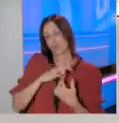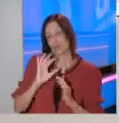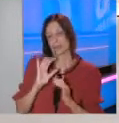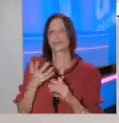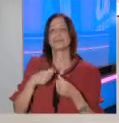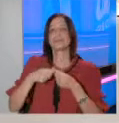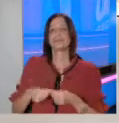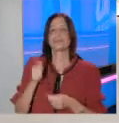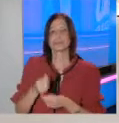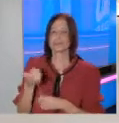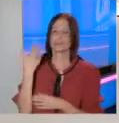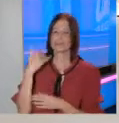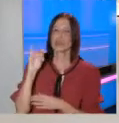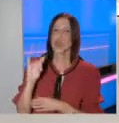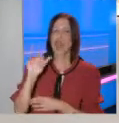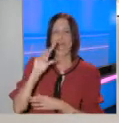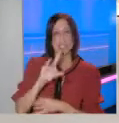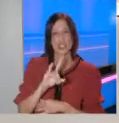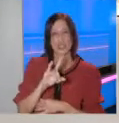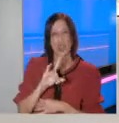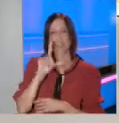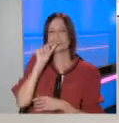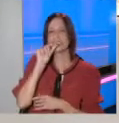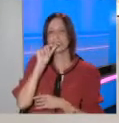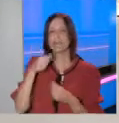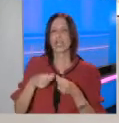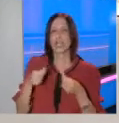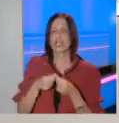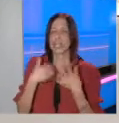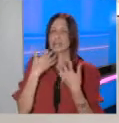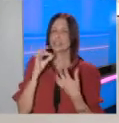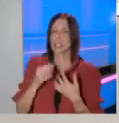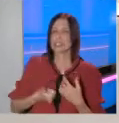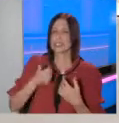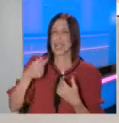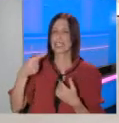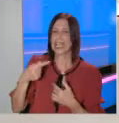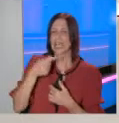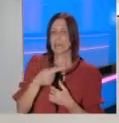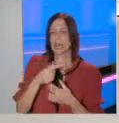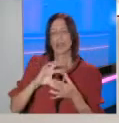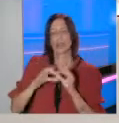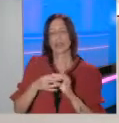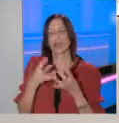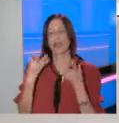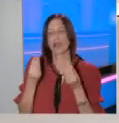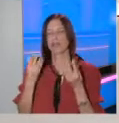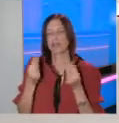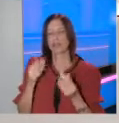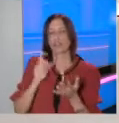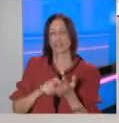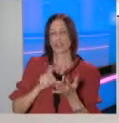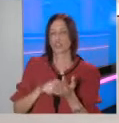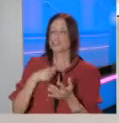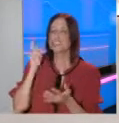טוב, חבר הכנסת לשעבר יואל חסון צייץ כך באשר לפרשת גילה גמליאל, שצריך לומר, הרשת קדושה בדרישה וטענה